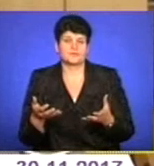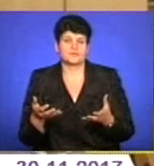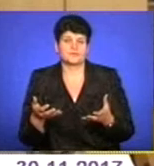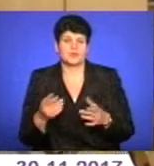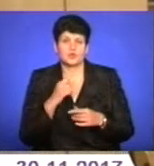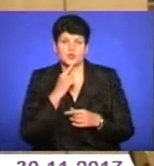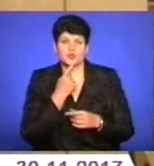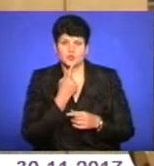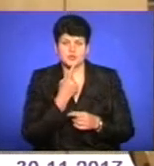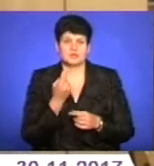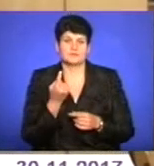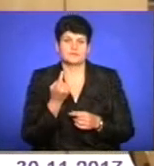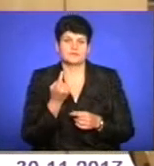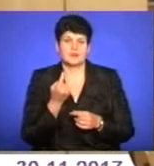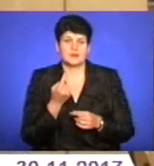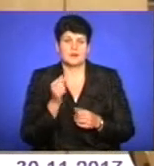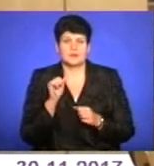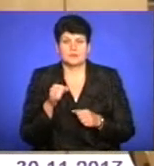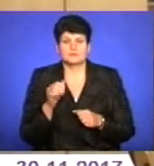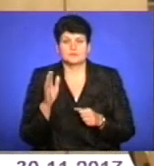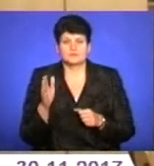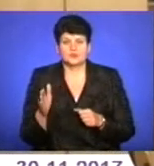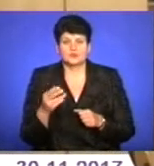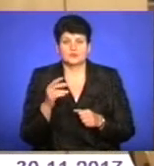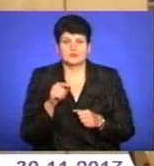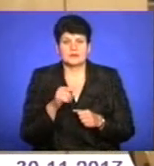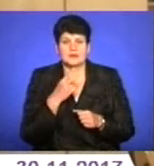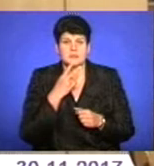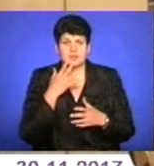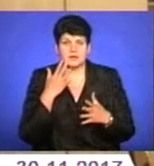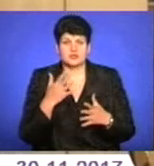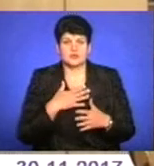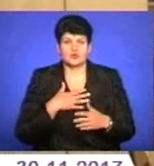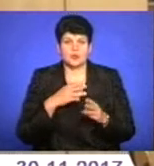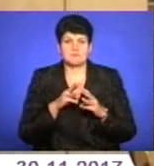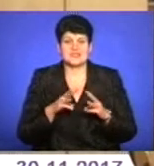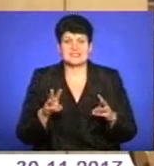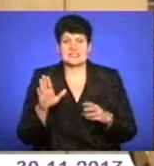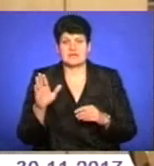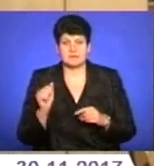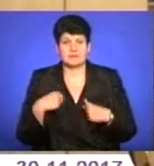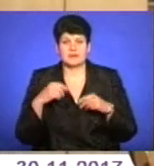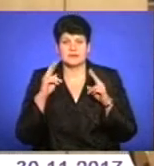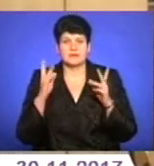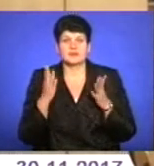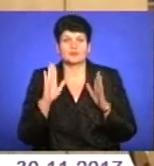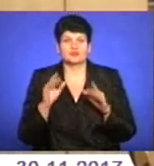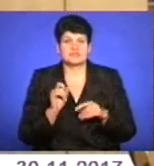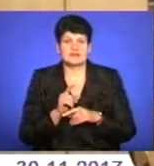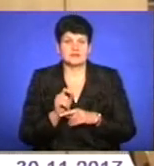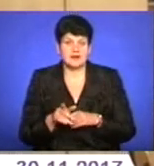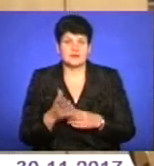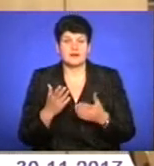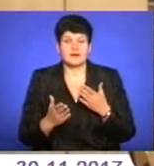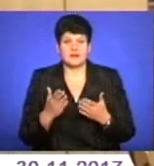найбільше труднощів викликає в нас непередбачуваність нашого міністерства, адже ми не знаємо, які будуть завдання. Але